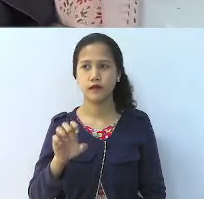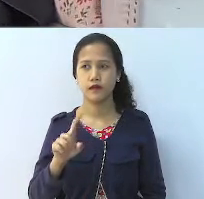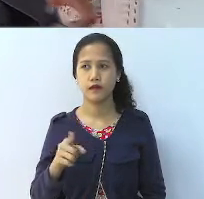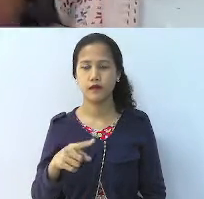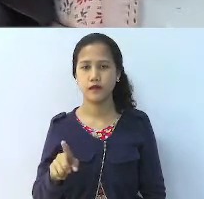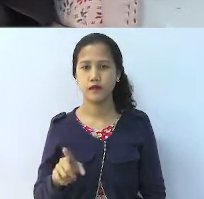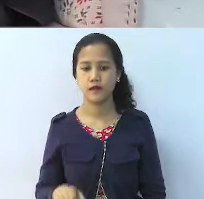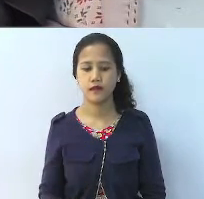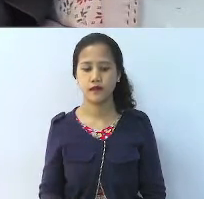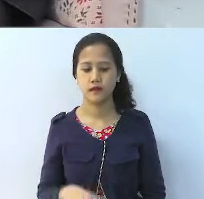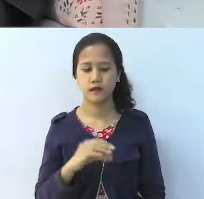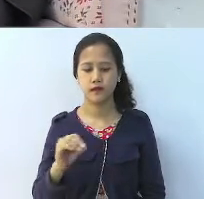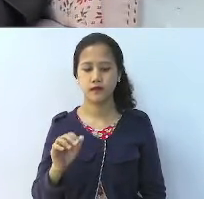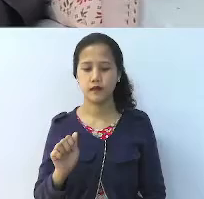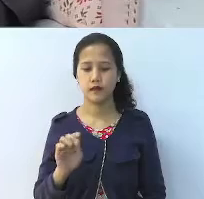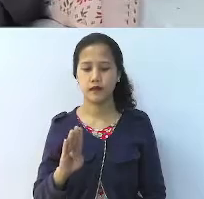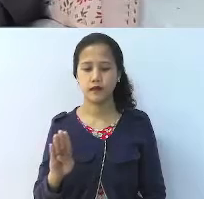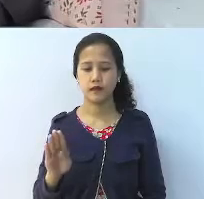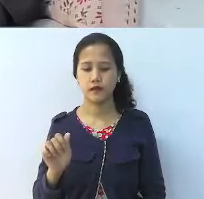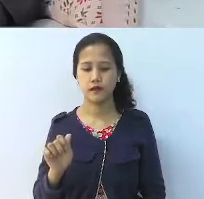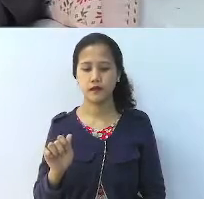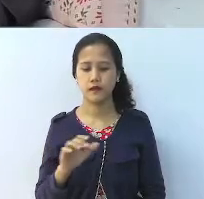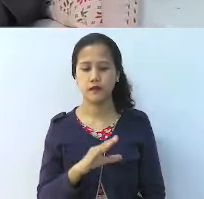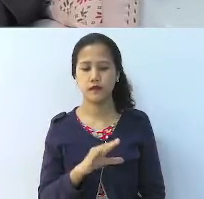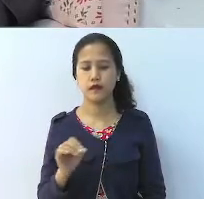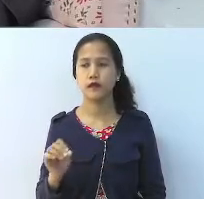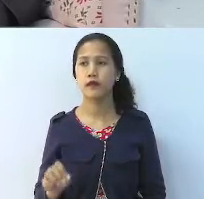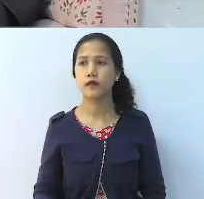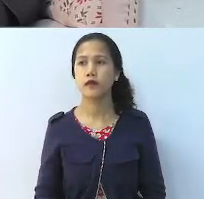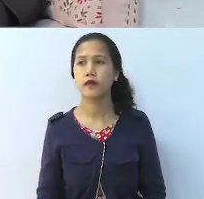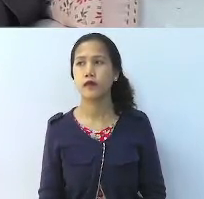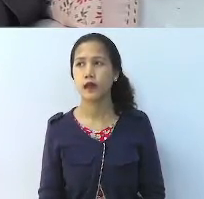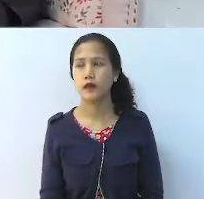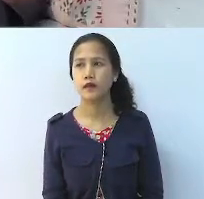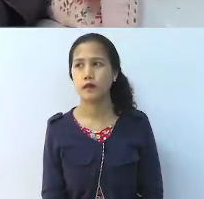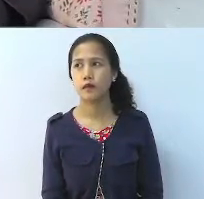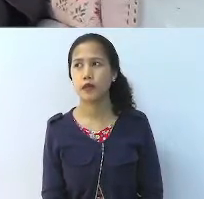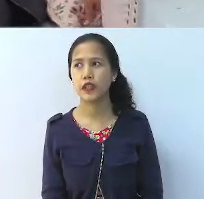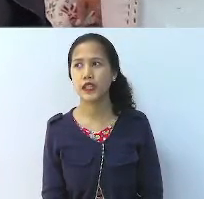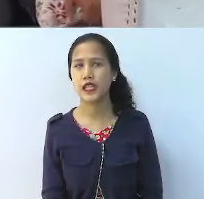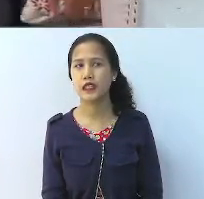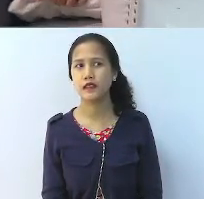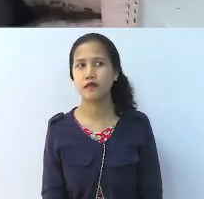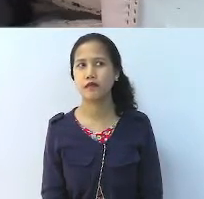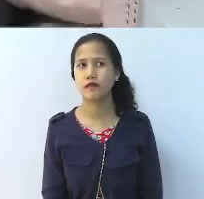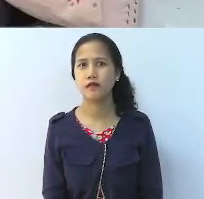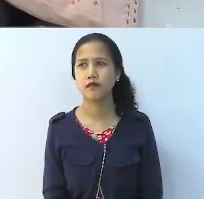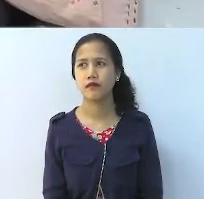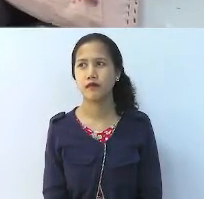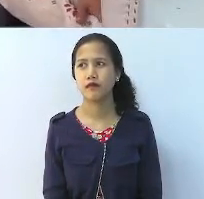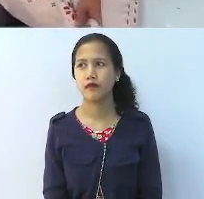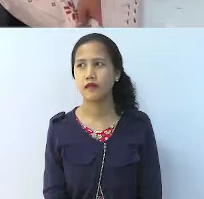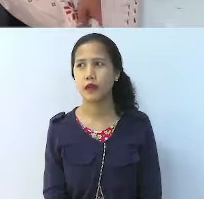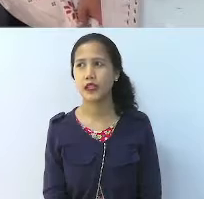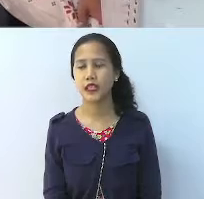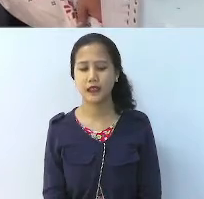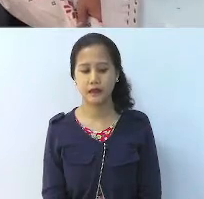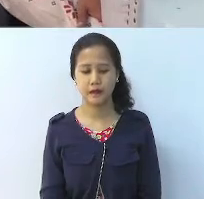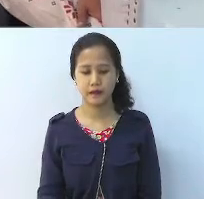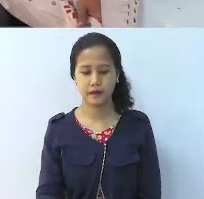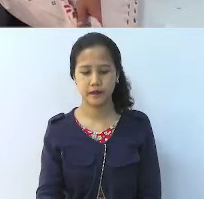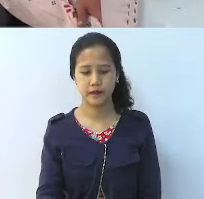Nanonood na rin si Doc Lani. Oo. Eh, batiin muna natin yung mga ano habang inintay natin yung Ma'am ano, Sheila Fernandez.